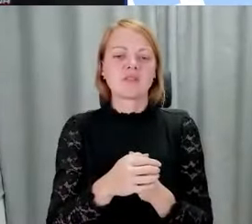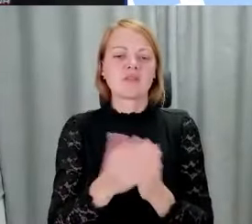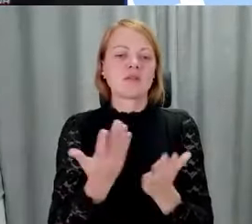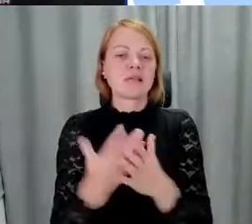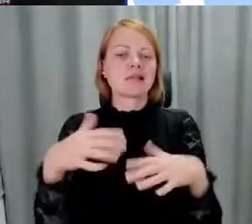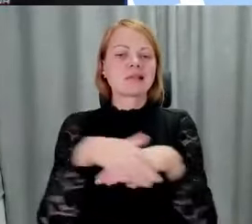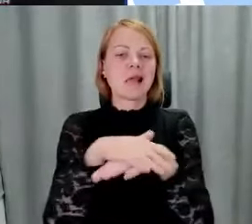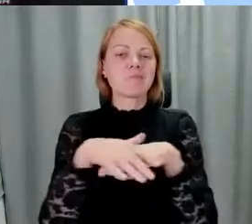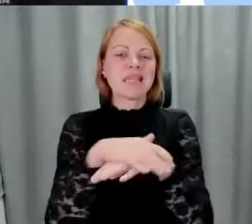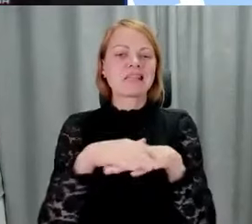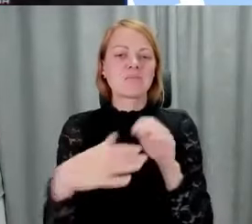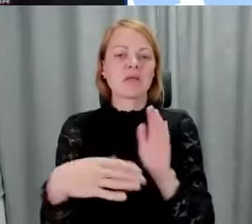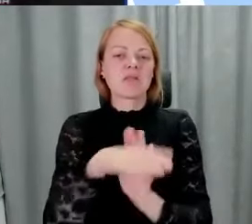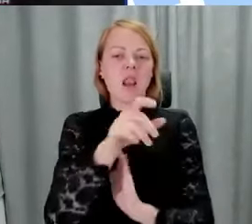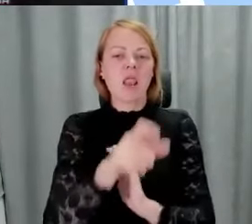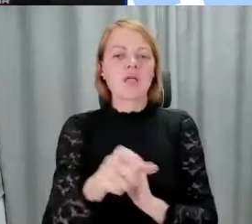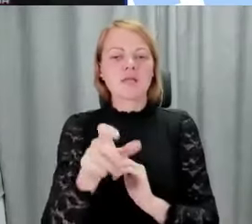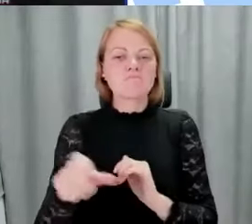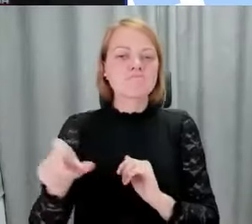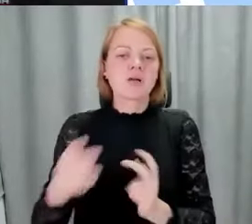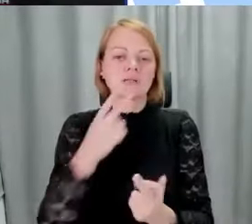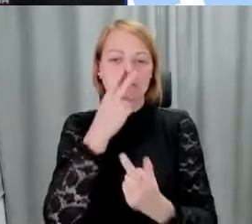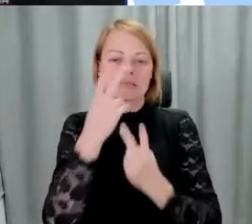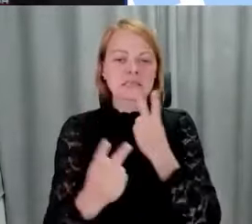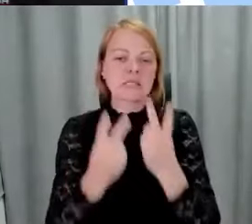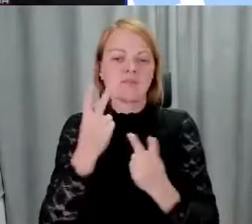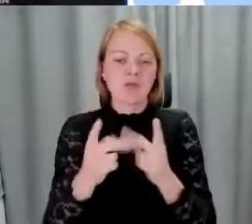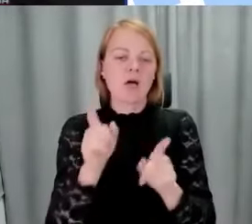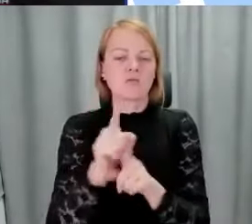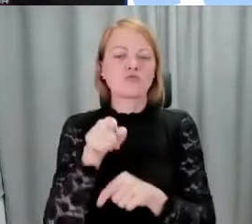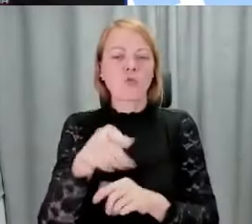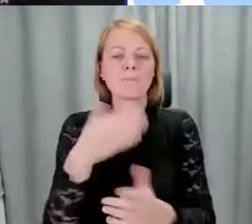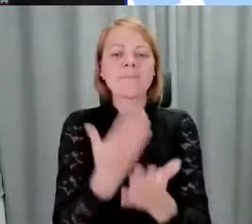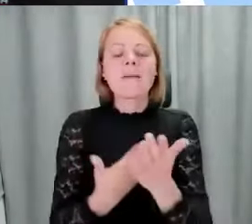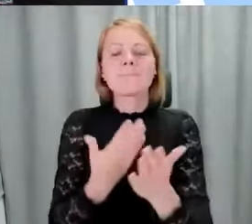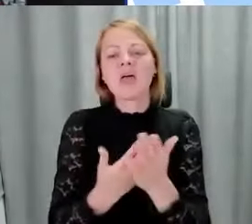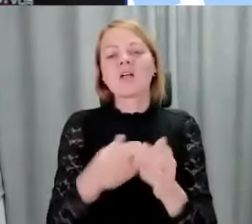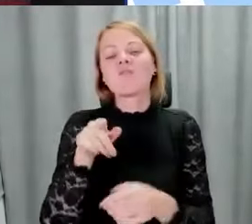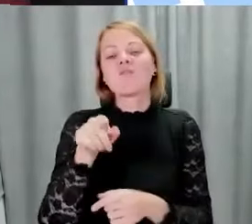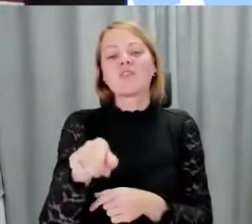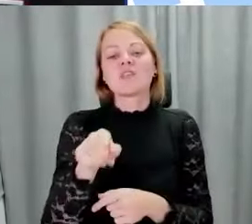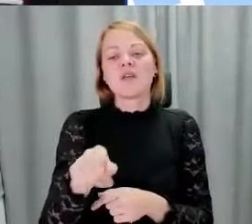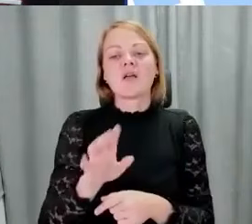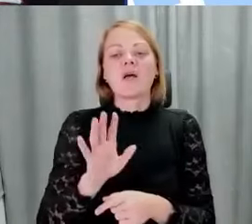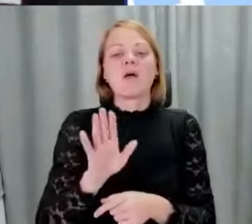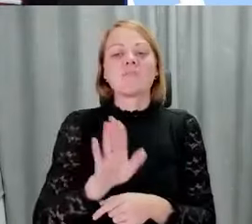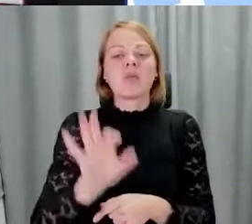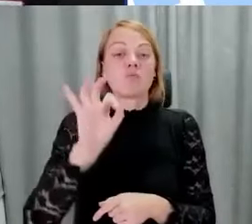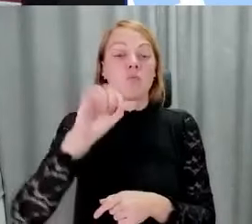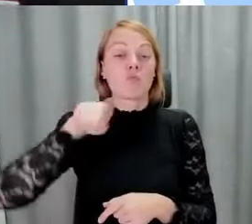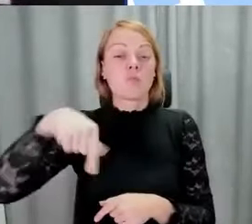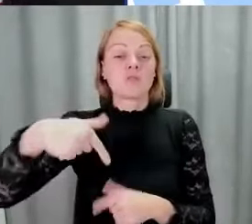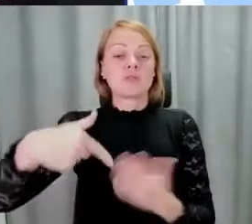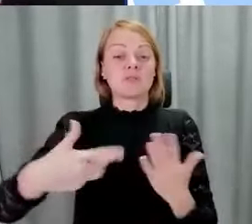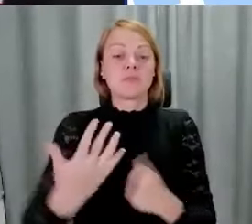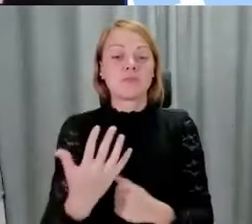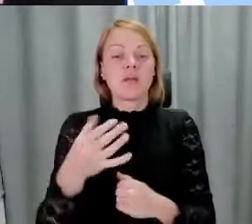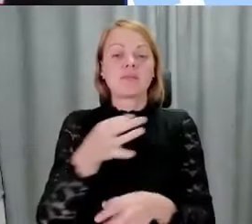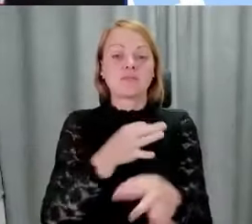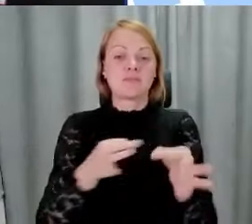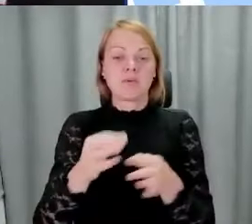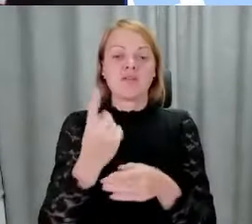līdzdalība, bet mēs skatījāmies arī somu piemēru, viņiem arī bija 0,75 uz cilvēku, kā kopējā platība